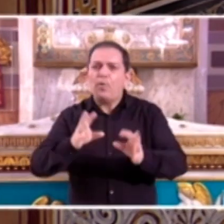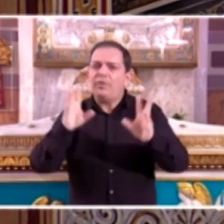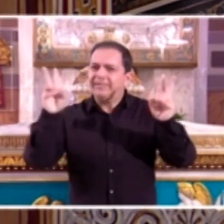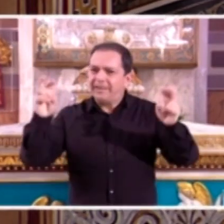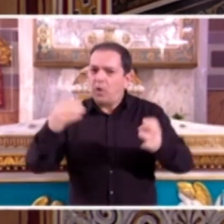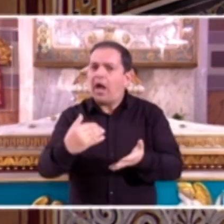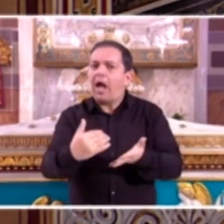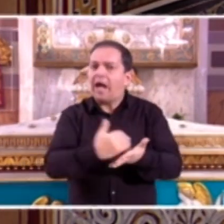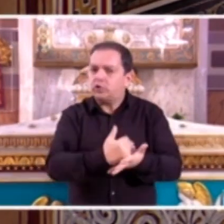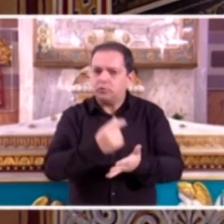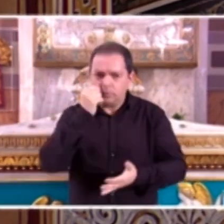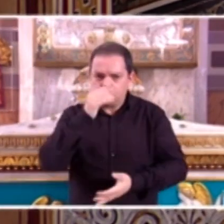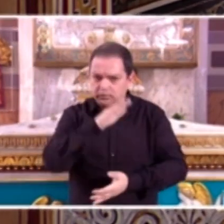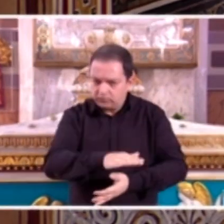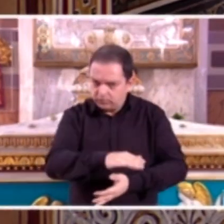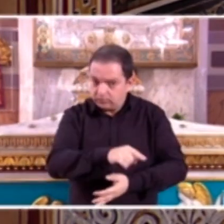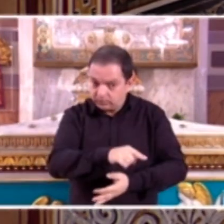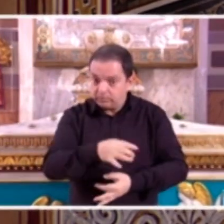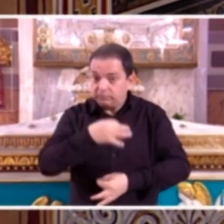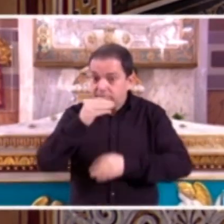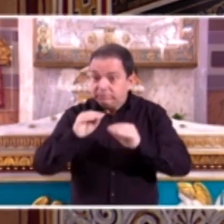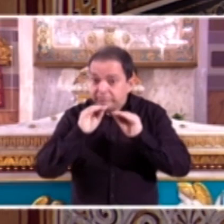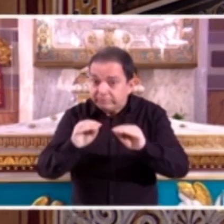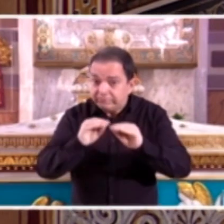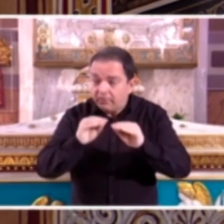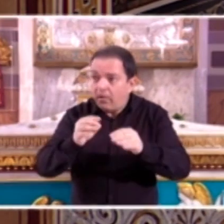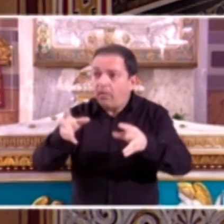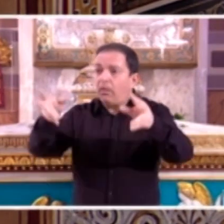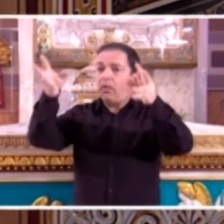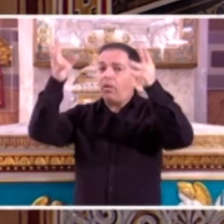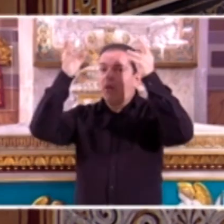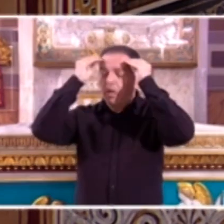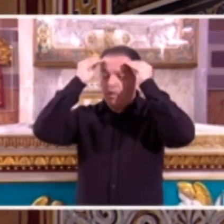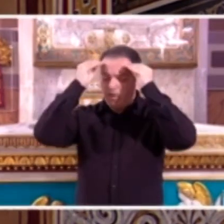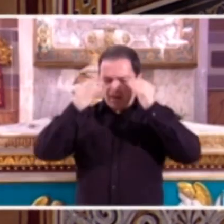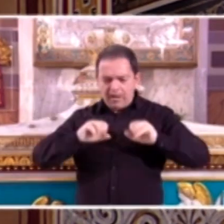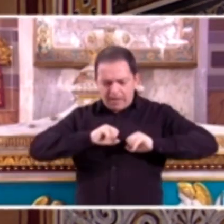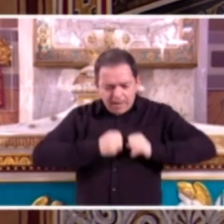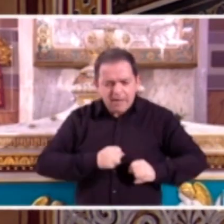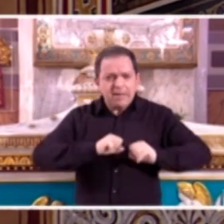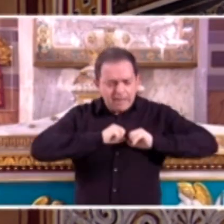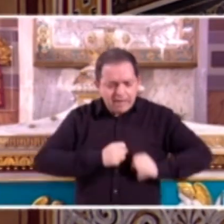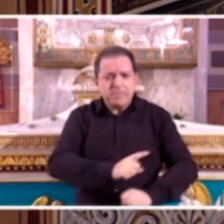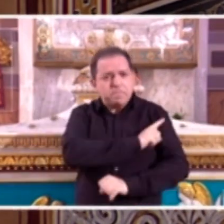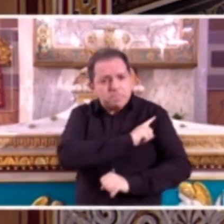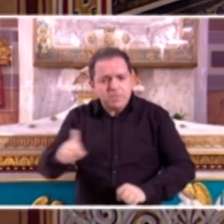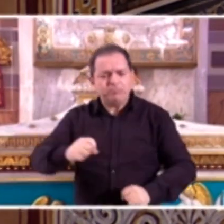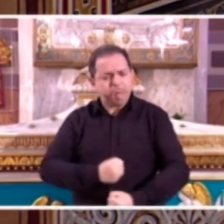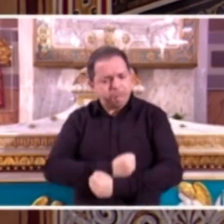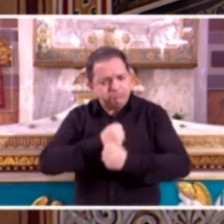αρχή, ξεριζώνει την απόγνωση και στερεώνει τον άνθρωπο